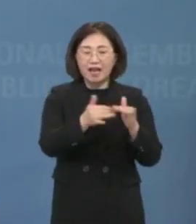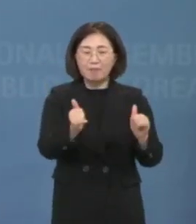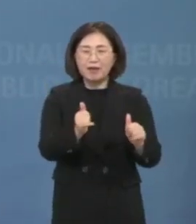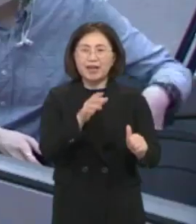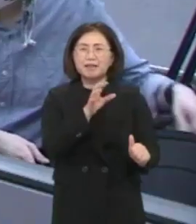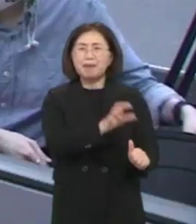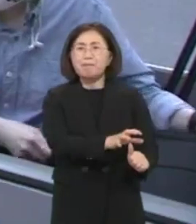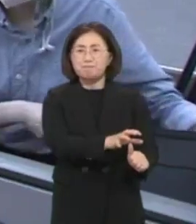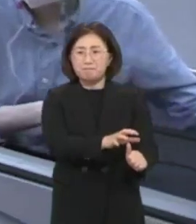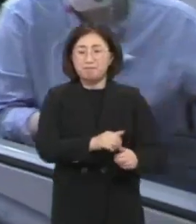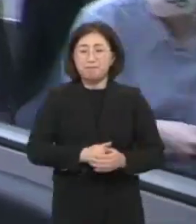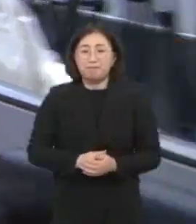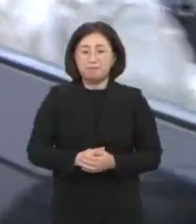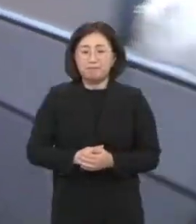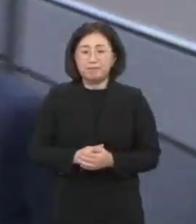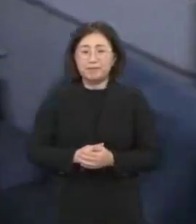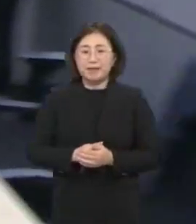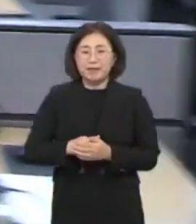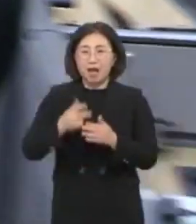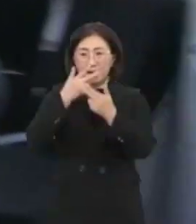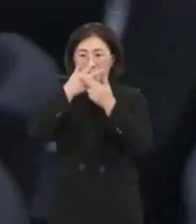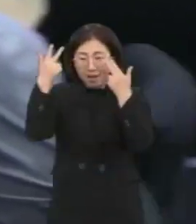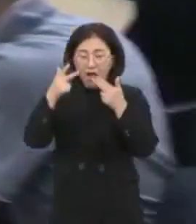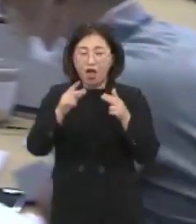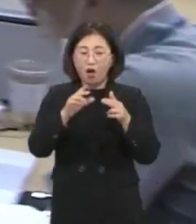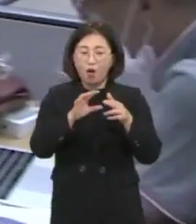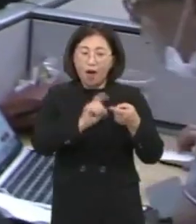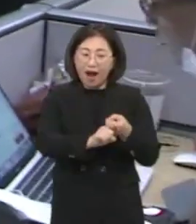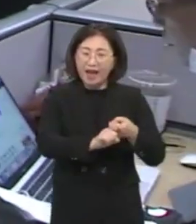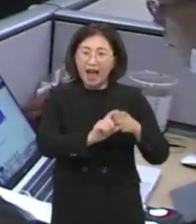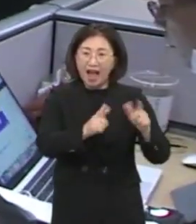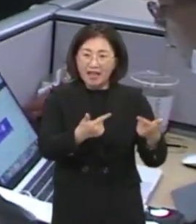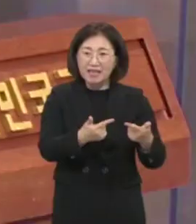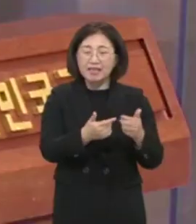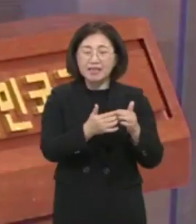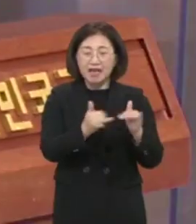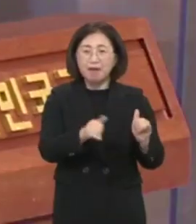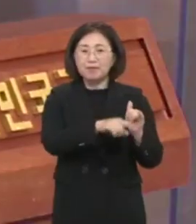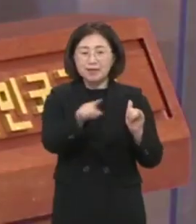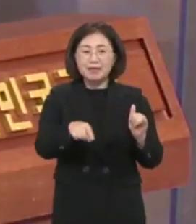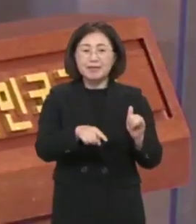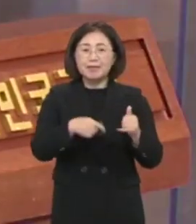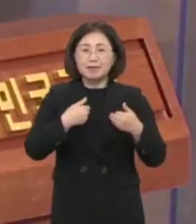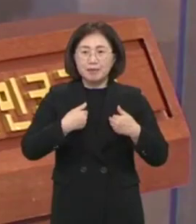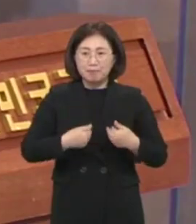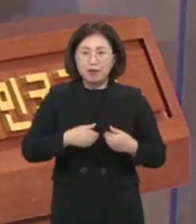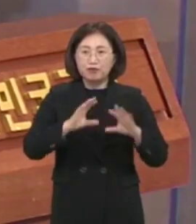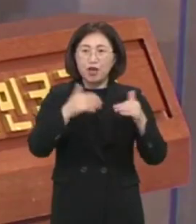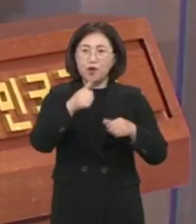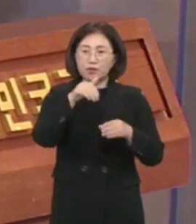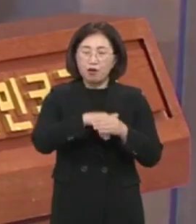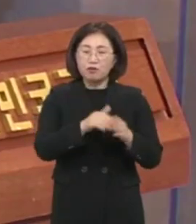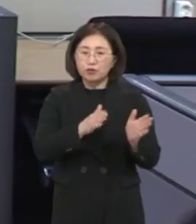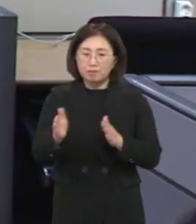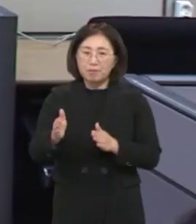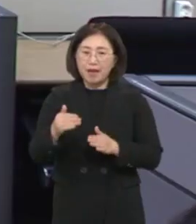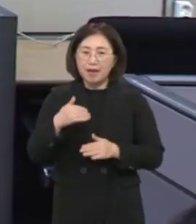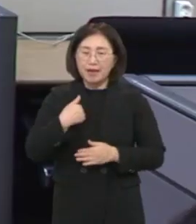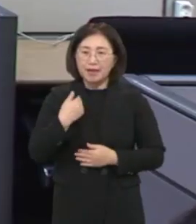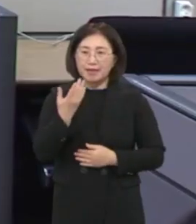전망입니다. 비명계 다선 의원들은 차분히 총선을 준비하겠다면서도 자신들의 경쟁력을 인정하지 않으면